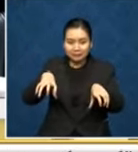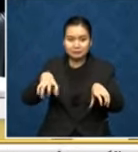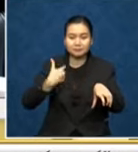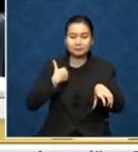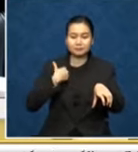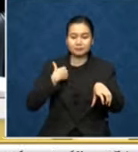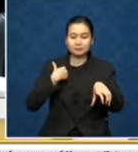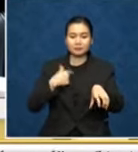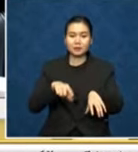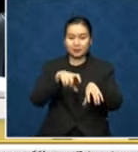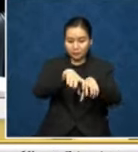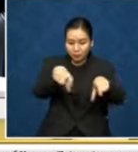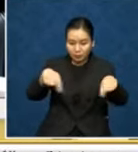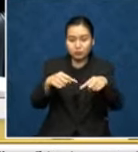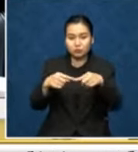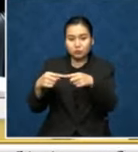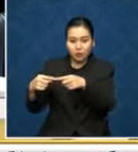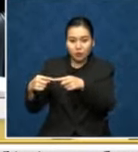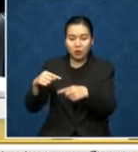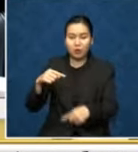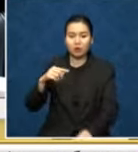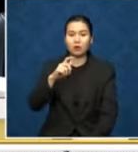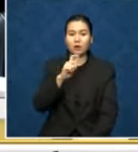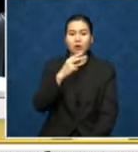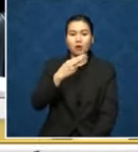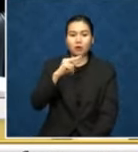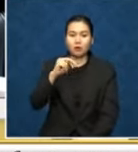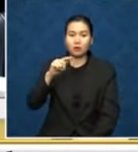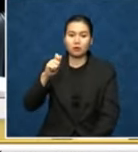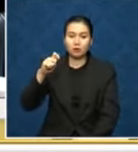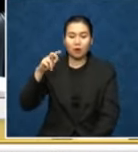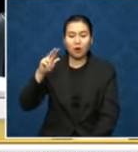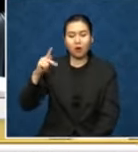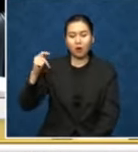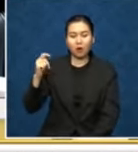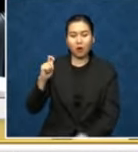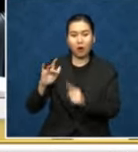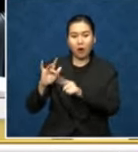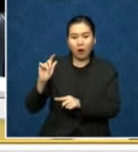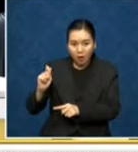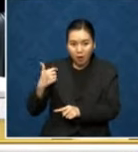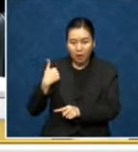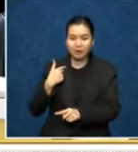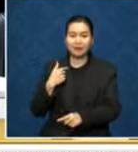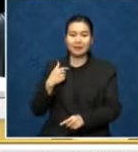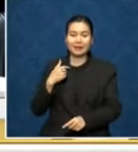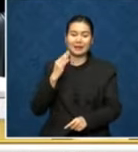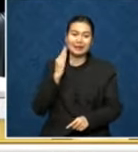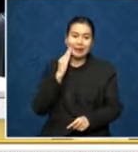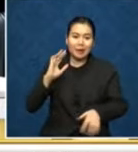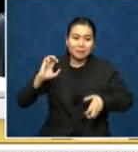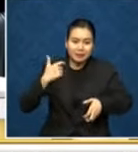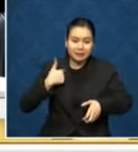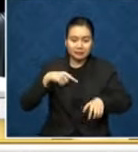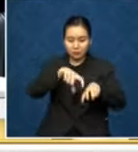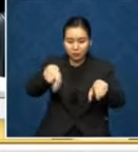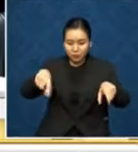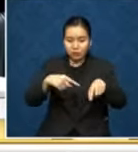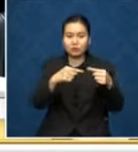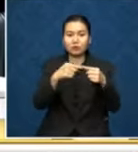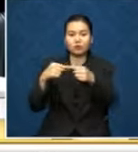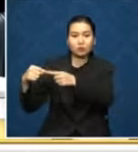อนพร้อมอาคารประกอบแก้มลิงหนองอ้อท่าแห่พร้อมอาคารประกอบสุดท้ายครับแก้มลิงโคกหนองแต้พร้อมอาคารประกอบขอบพระคุ